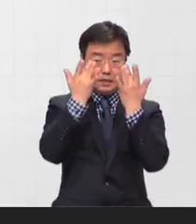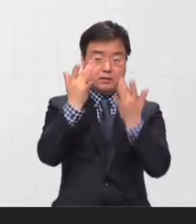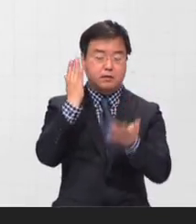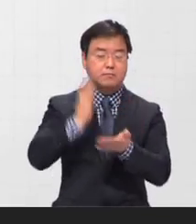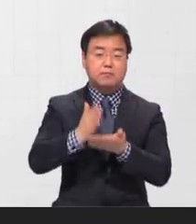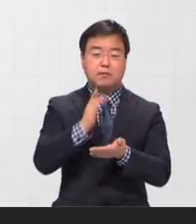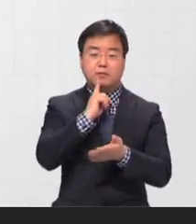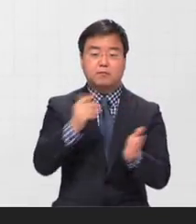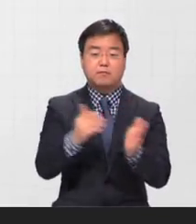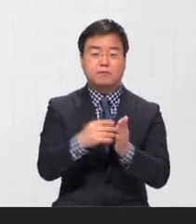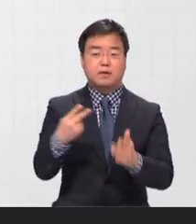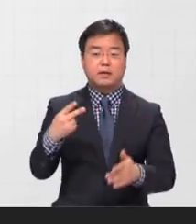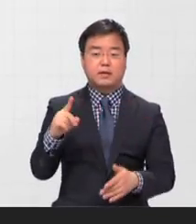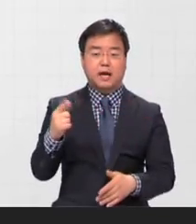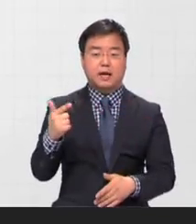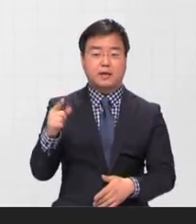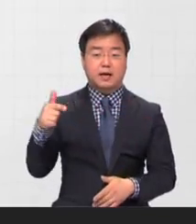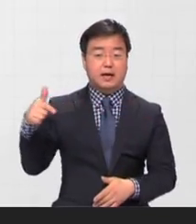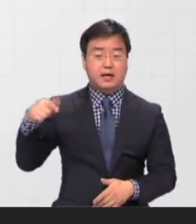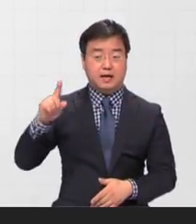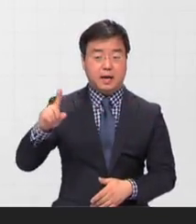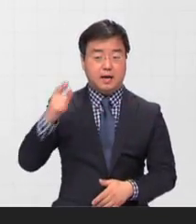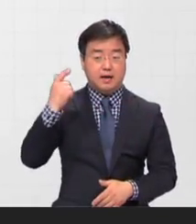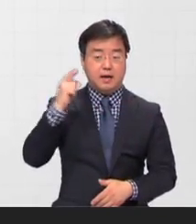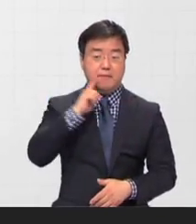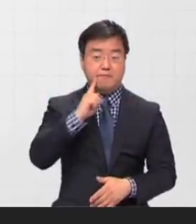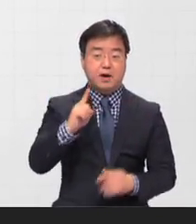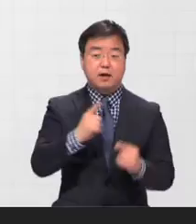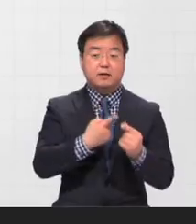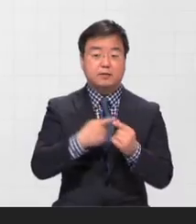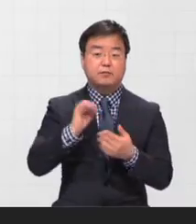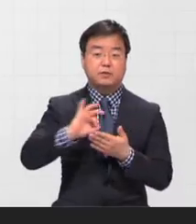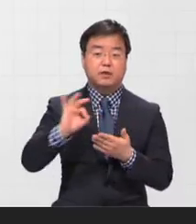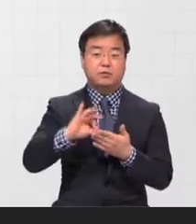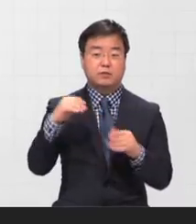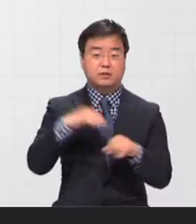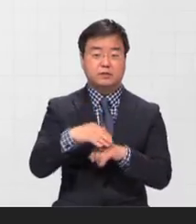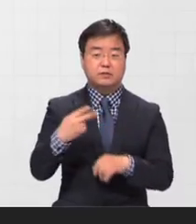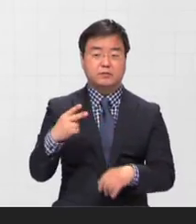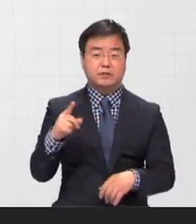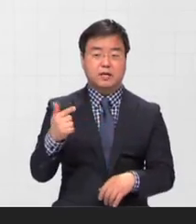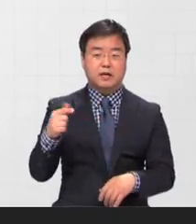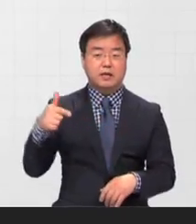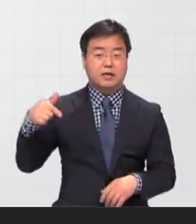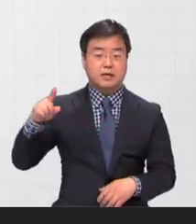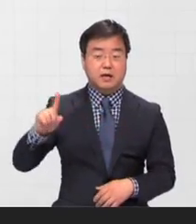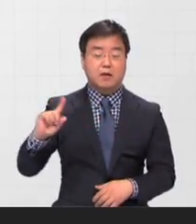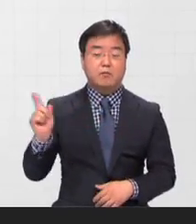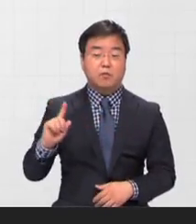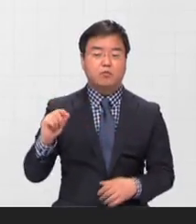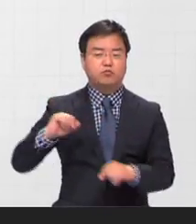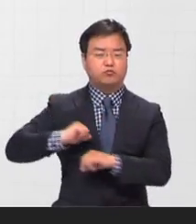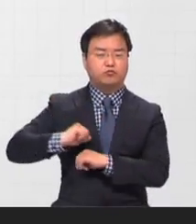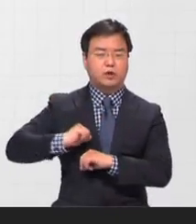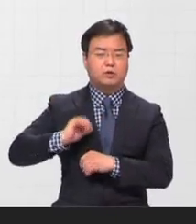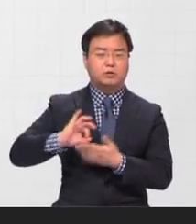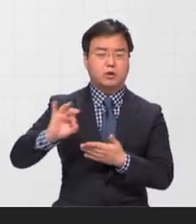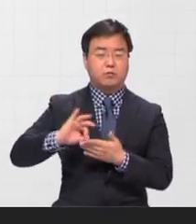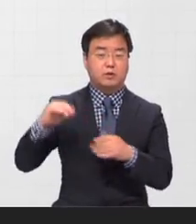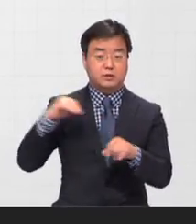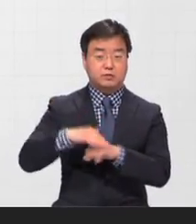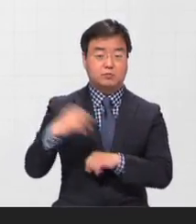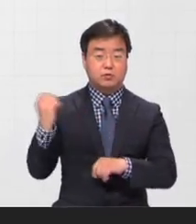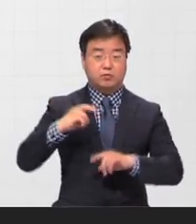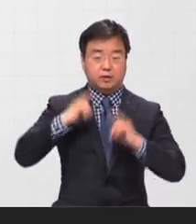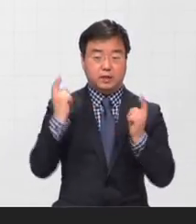그리고 단학과체 의무적 사용 선배에게 극존칭 단학과체라는 건 거의 군대에서 시키는 그렇죠. 건데 그리고 뭐 개인